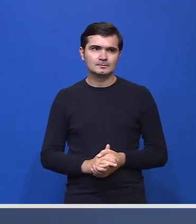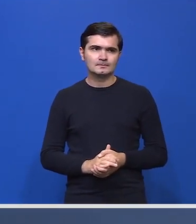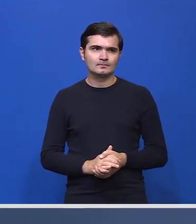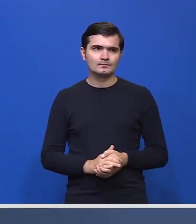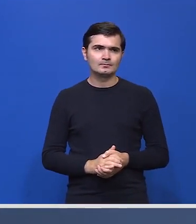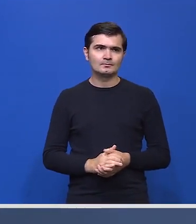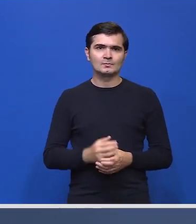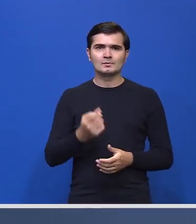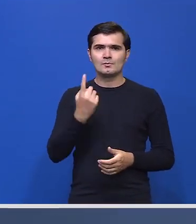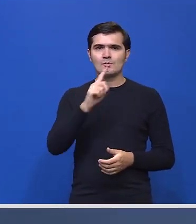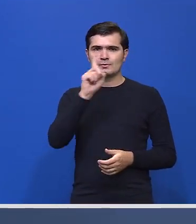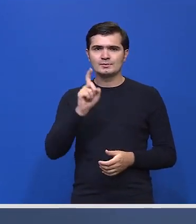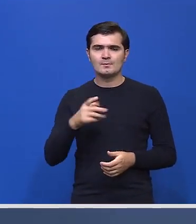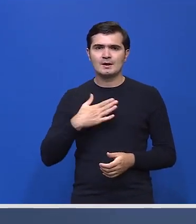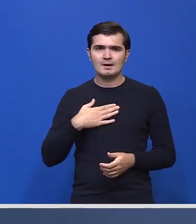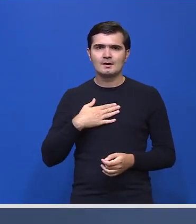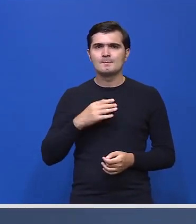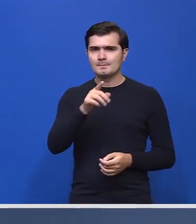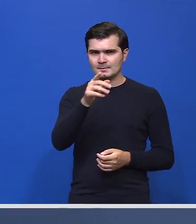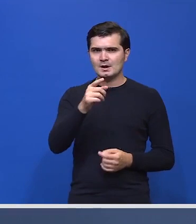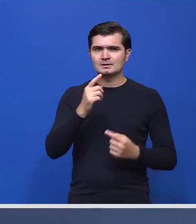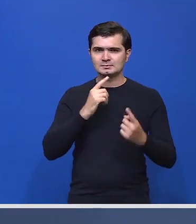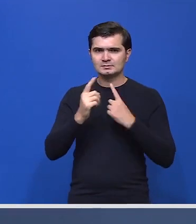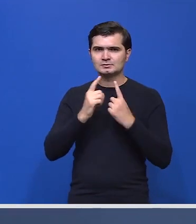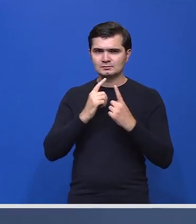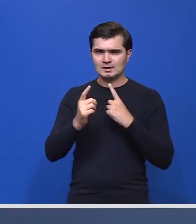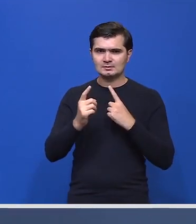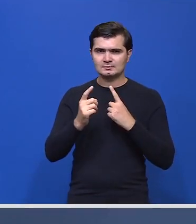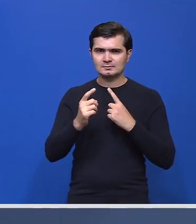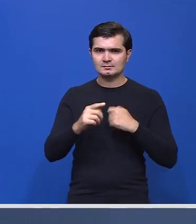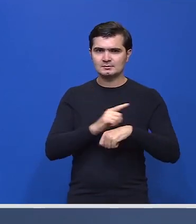Mulțumesc! Bună ziua, aș mai avea și o întrebare. S-a discutat în timpul